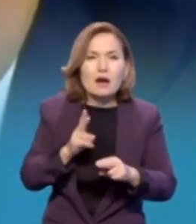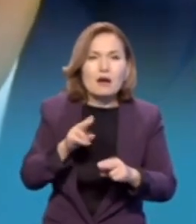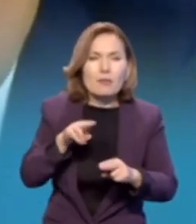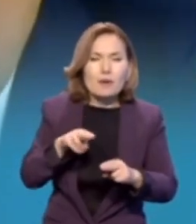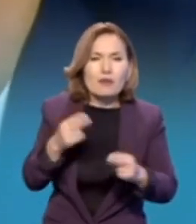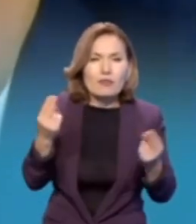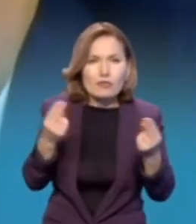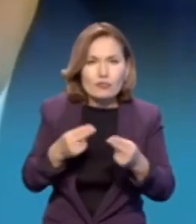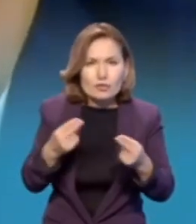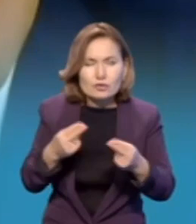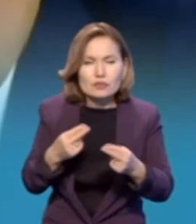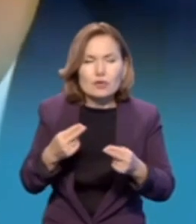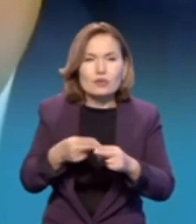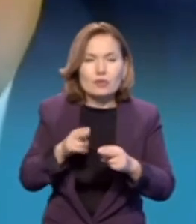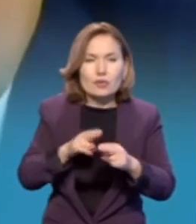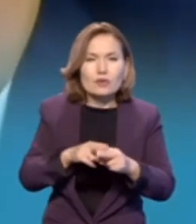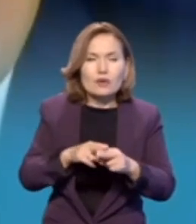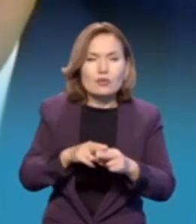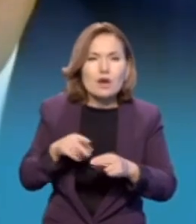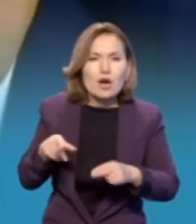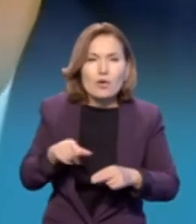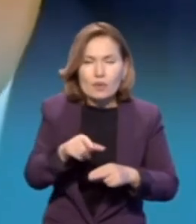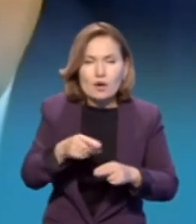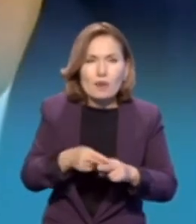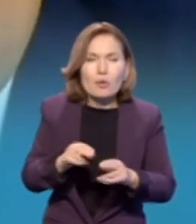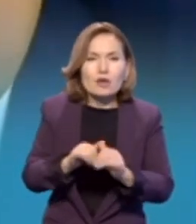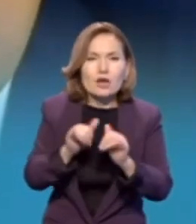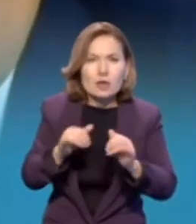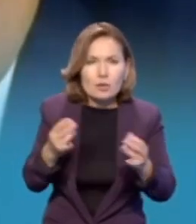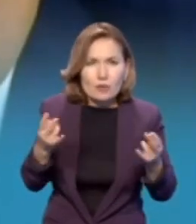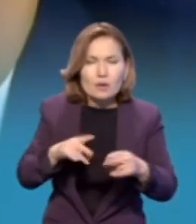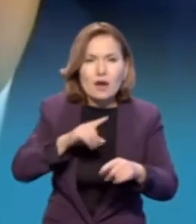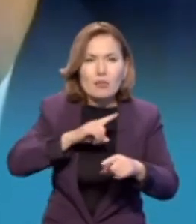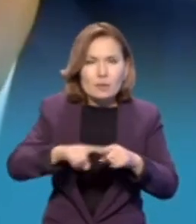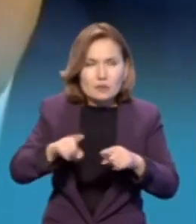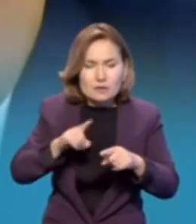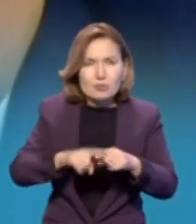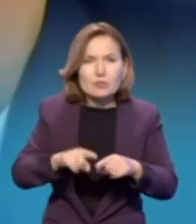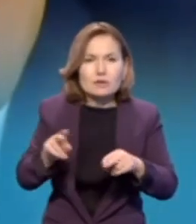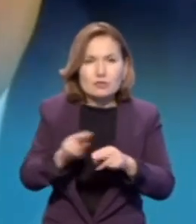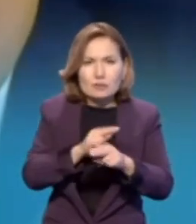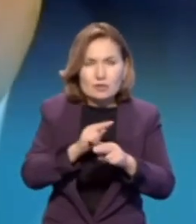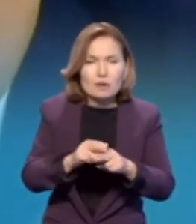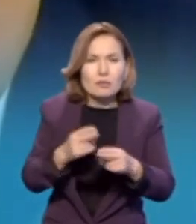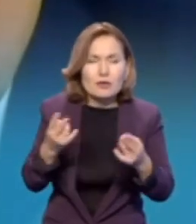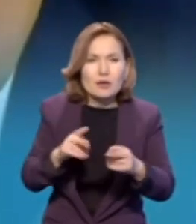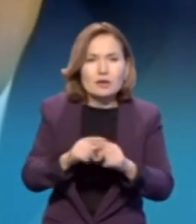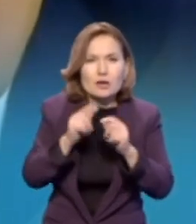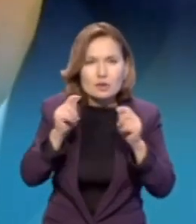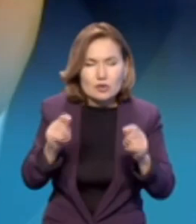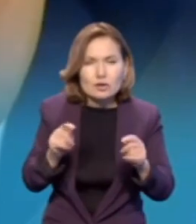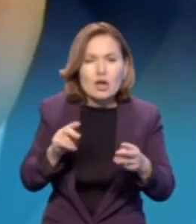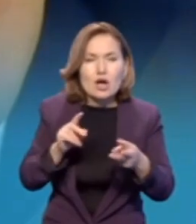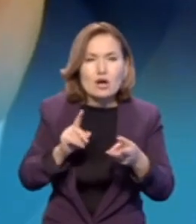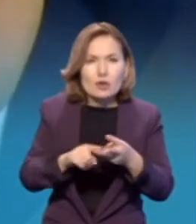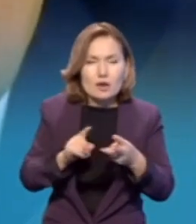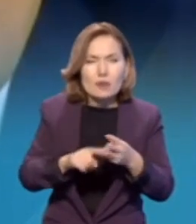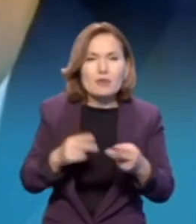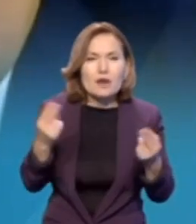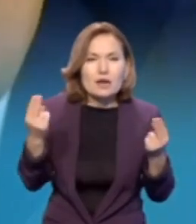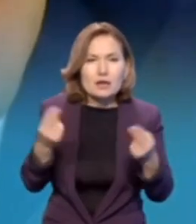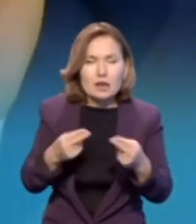өткізу жолын, өткізу пунктін. Соны кеңейту керек, тезірек соны іске қосу керек. Үшіншіден